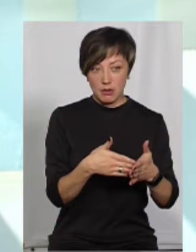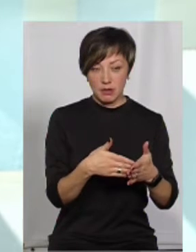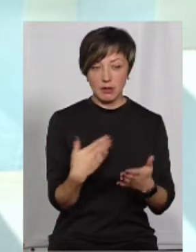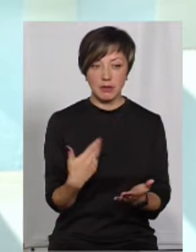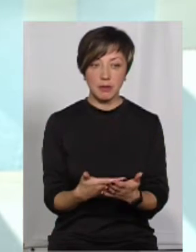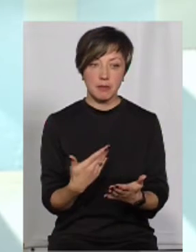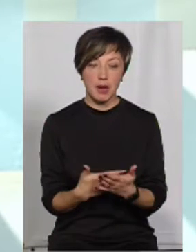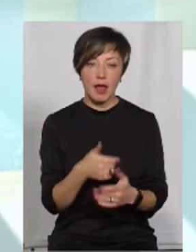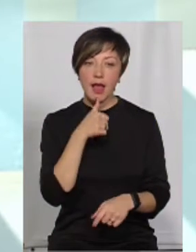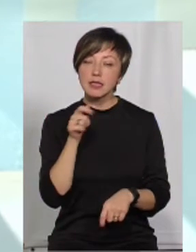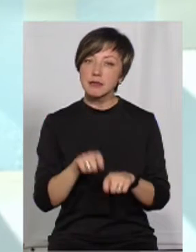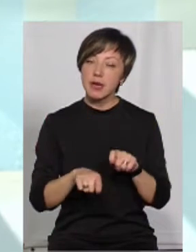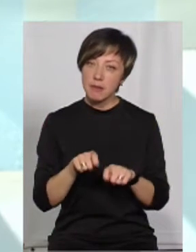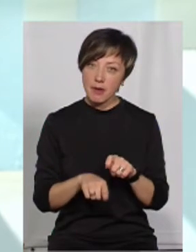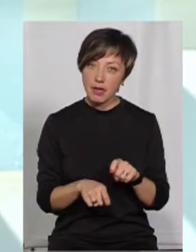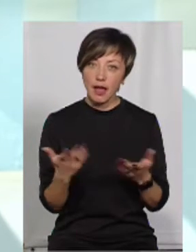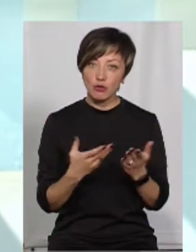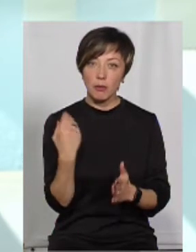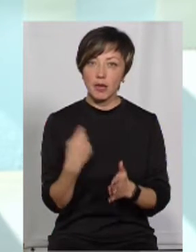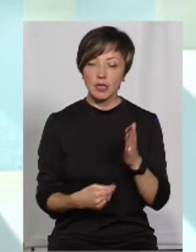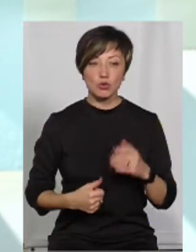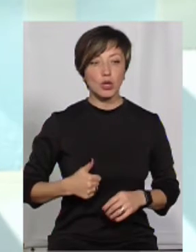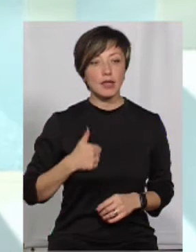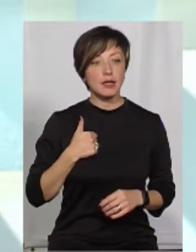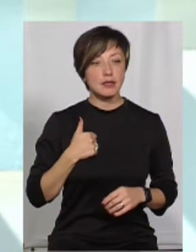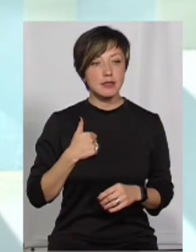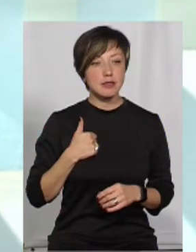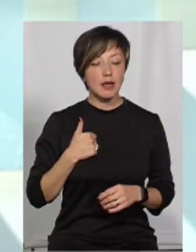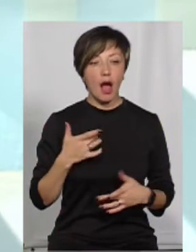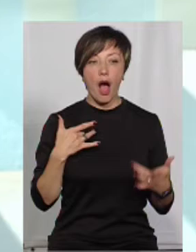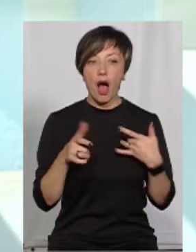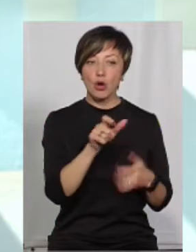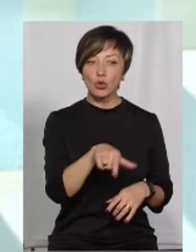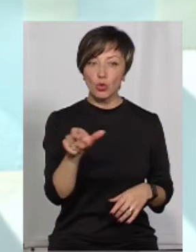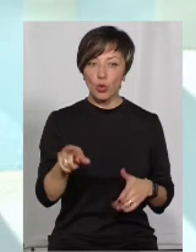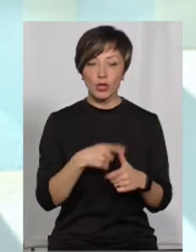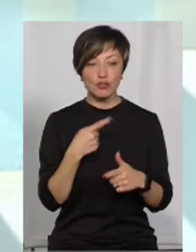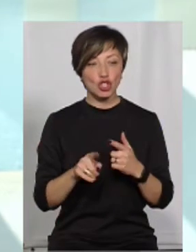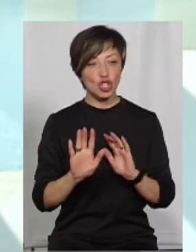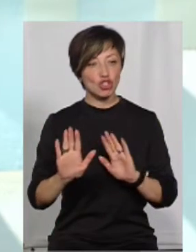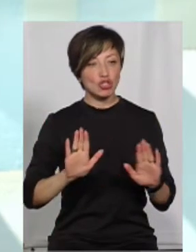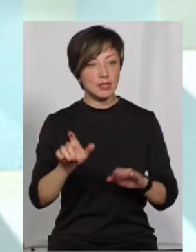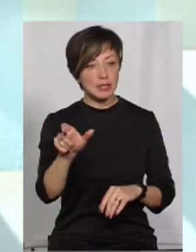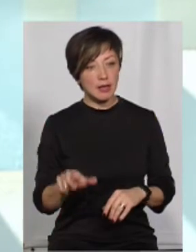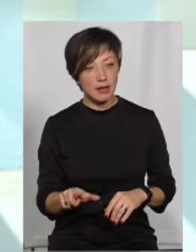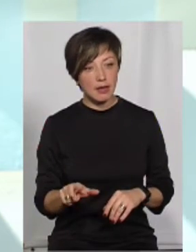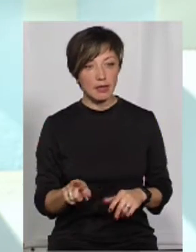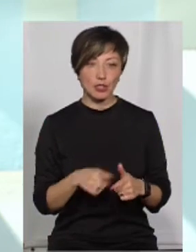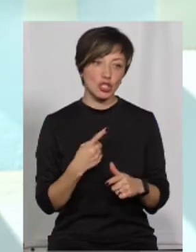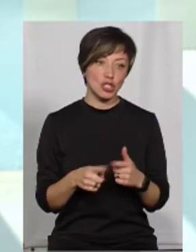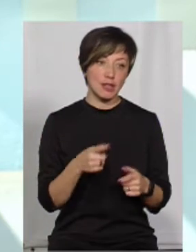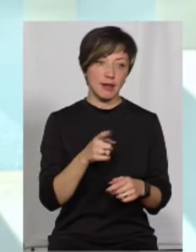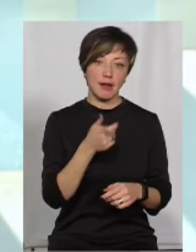прикладу, експеримент, якщо він принижує гідність, до прикладу, акторів, чи режисера,